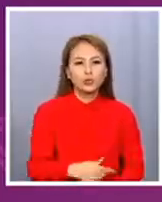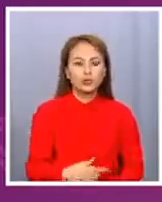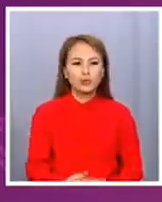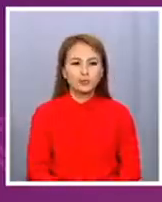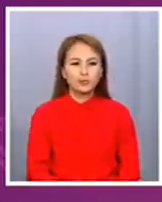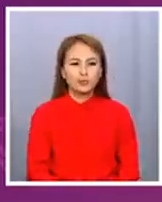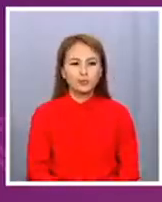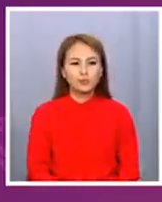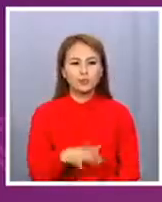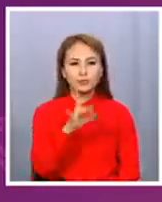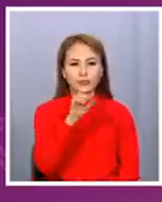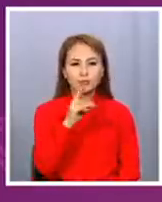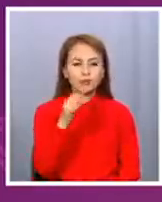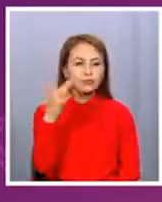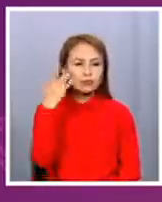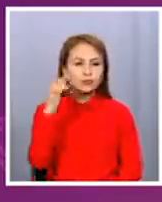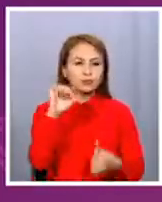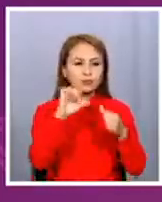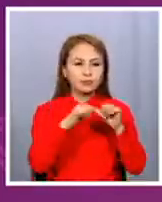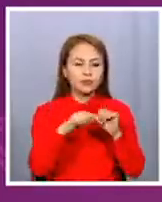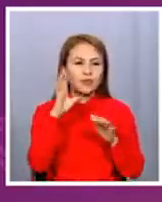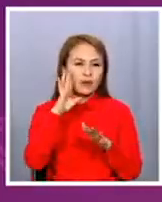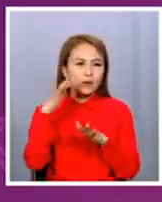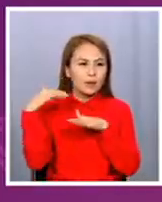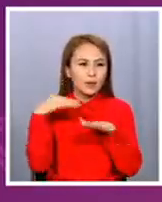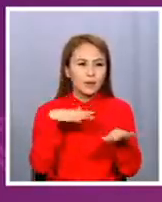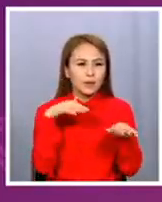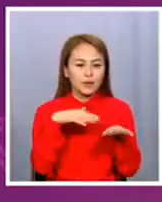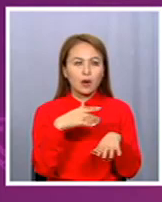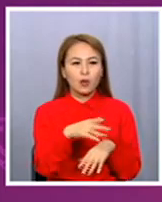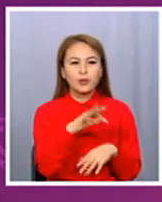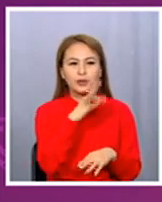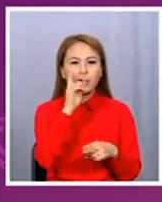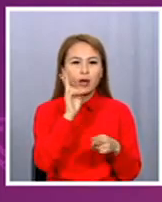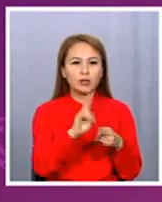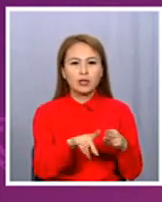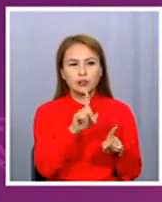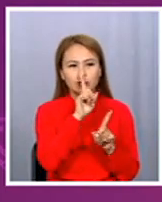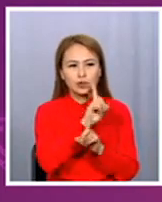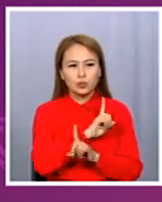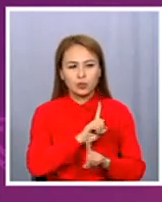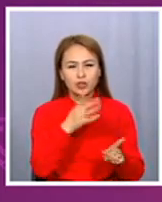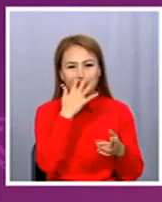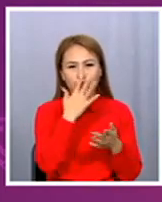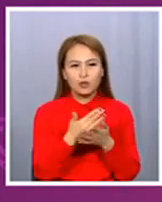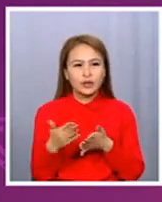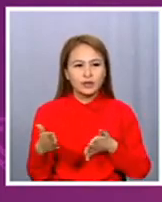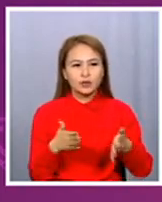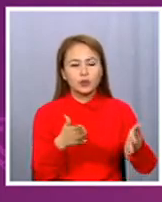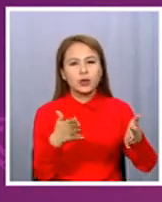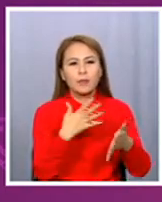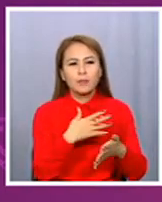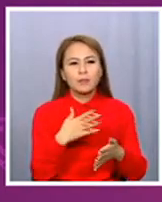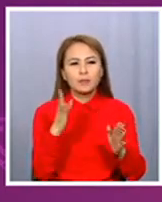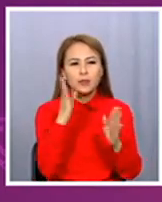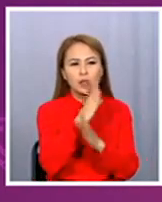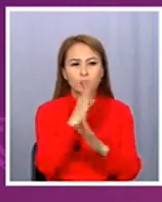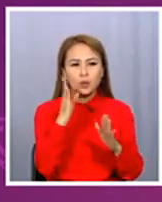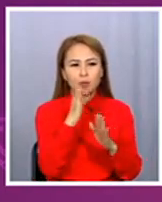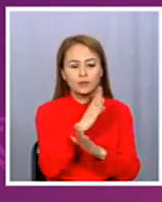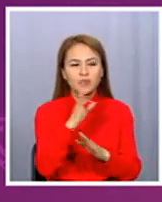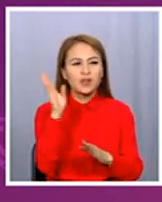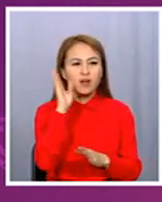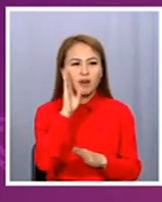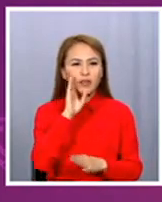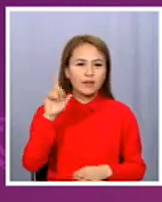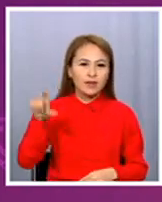Река – постоянный поток воды. Она никогда не прекращает свое движение в природе. Вода в